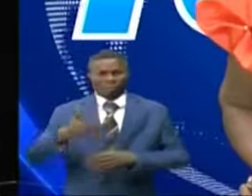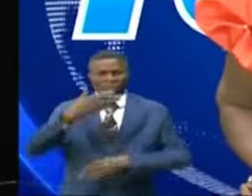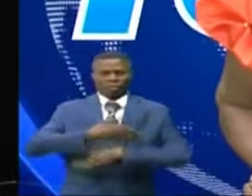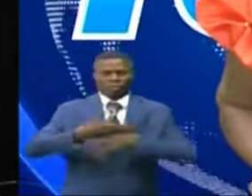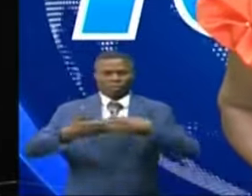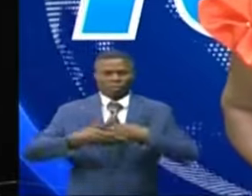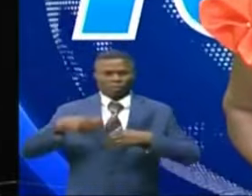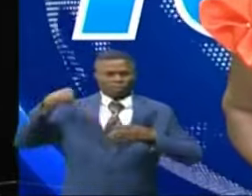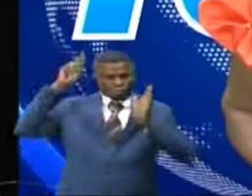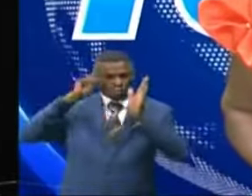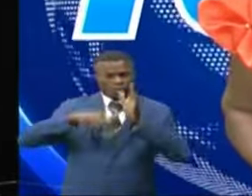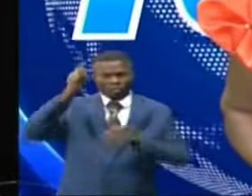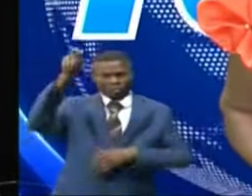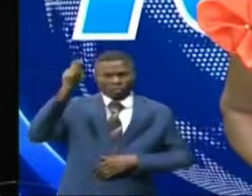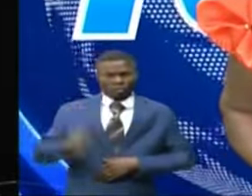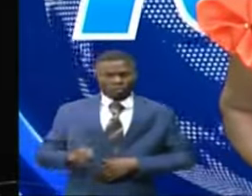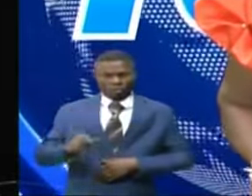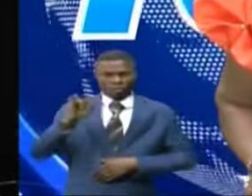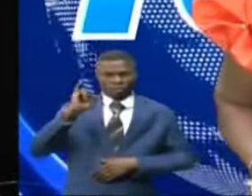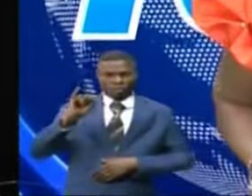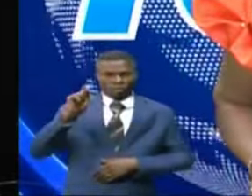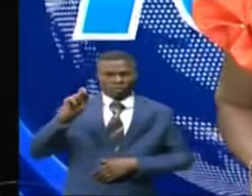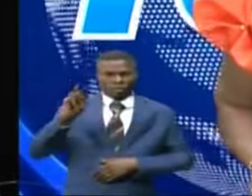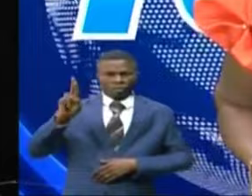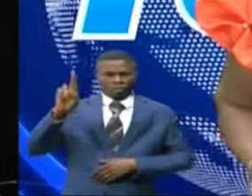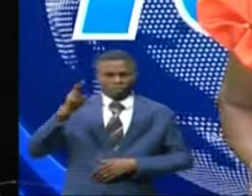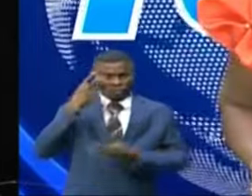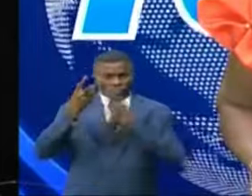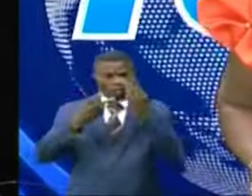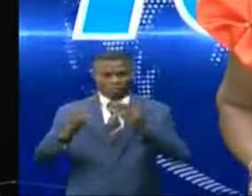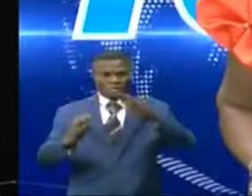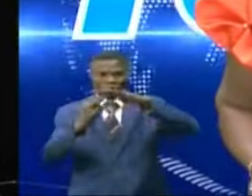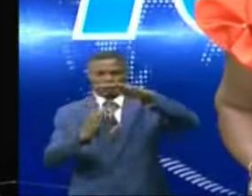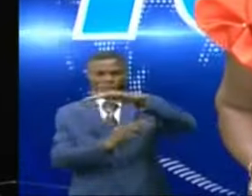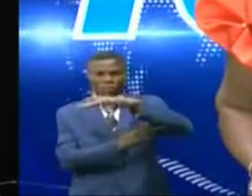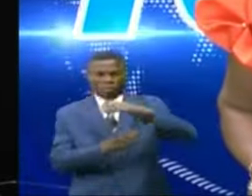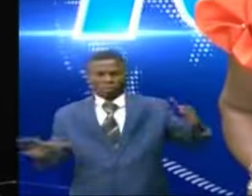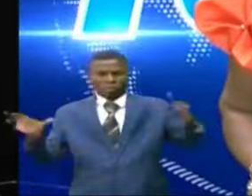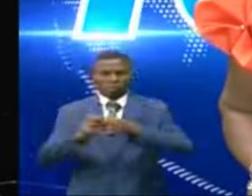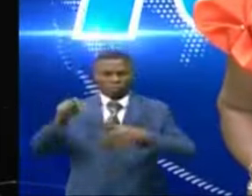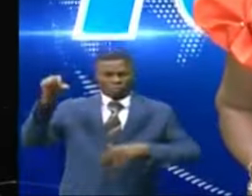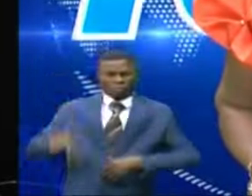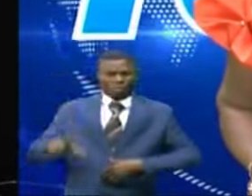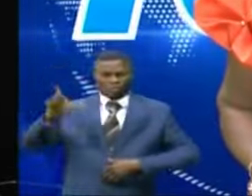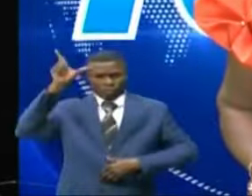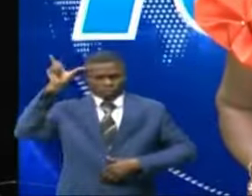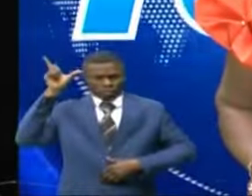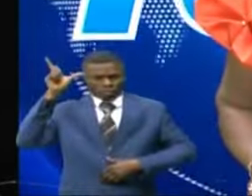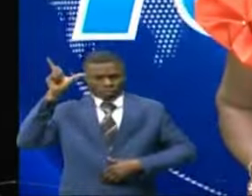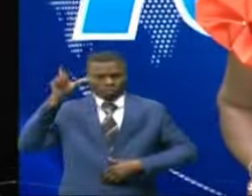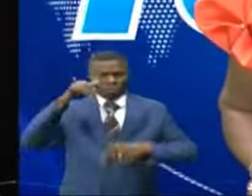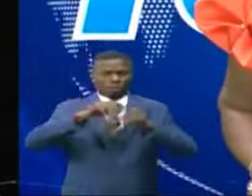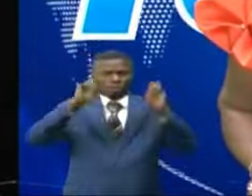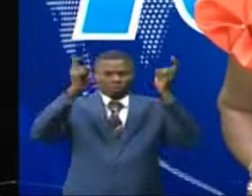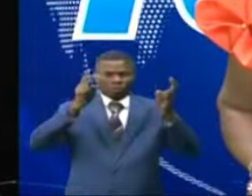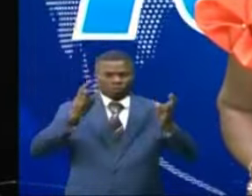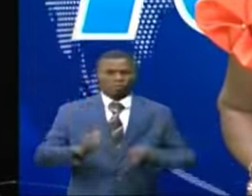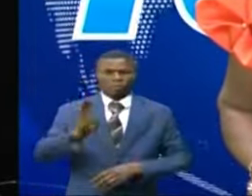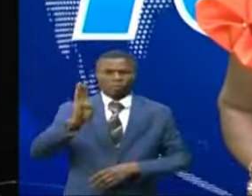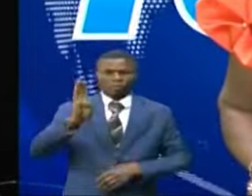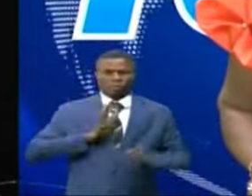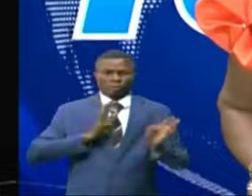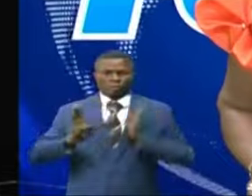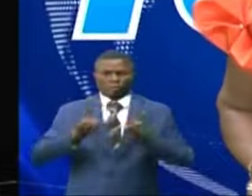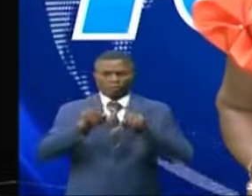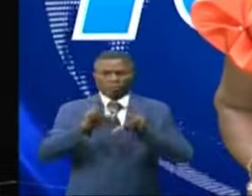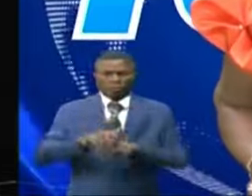le gouverneur militaire de l'Ituri a inspecté le pont reliant le quartier Lumumba en ville de Bunia et